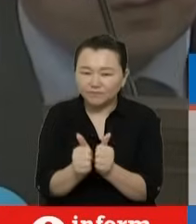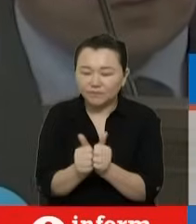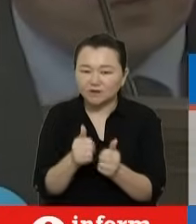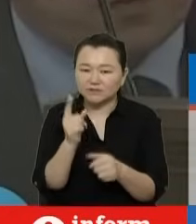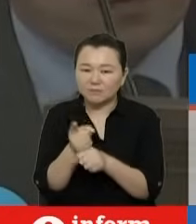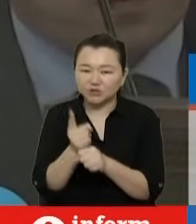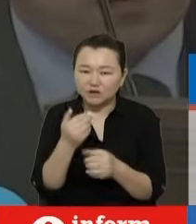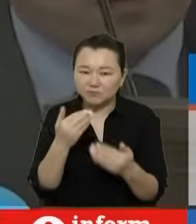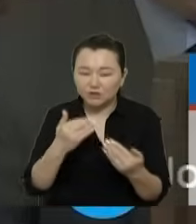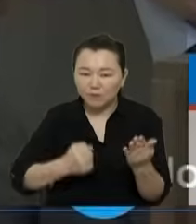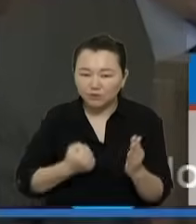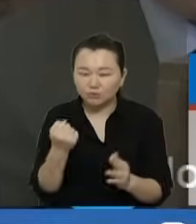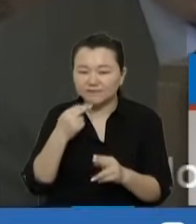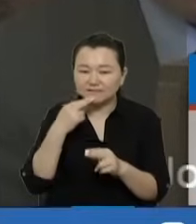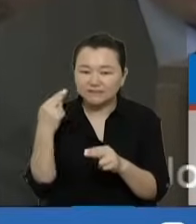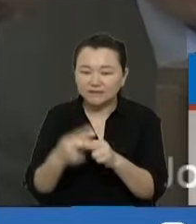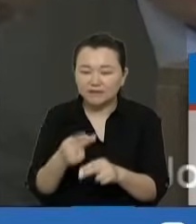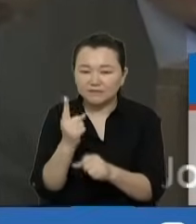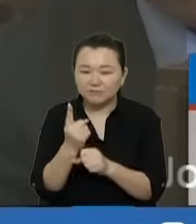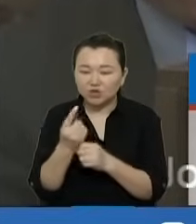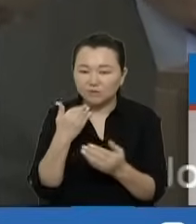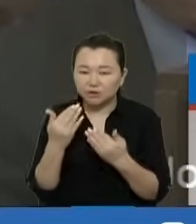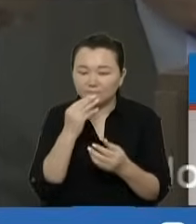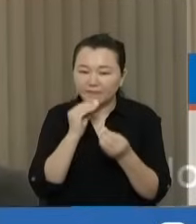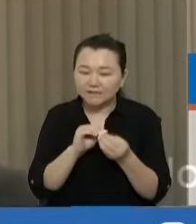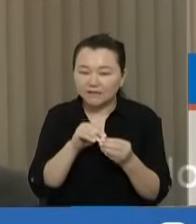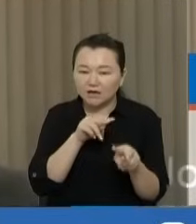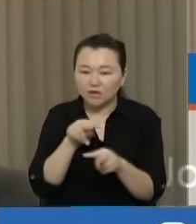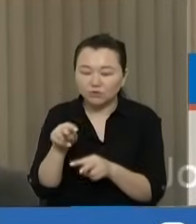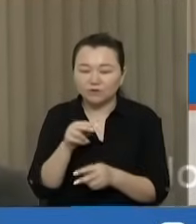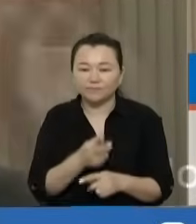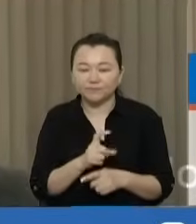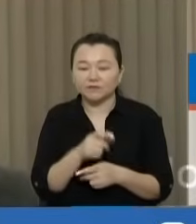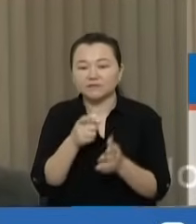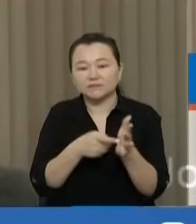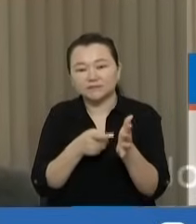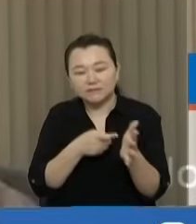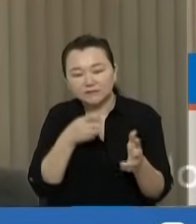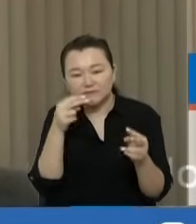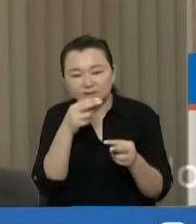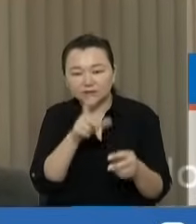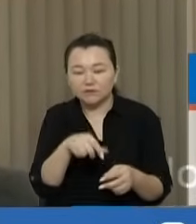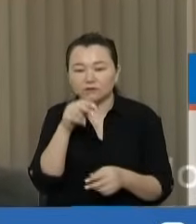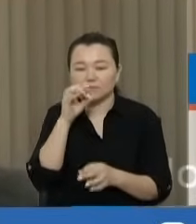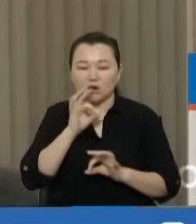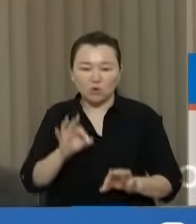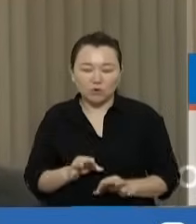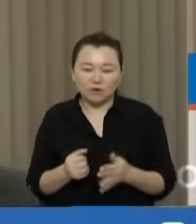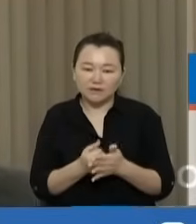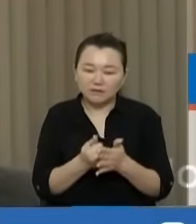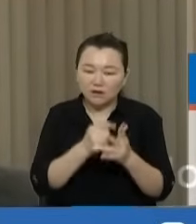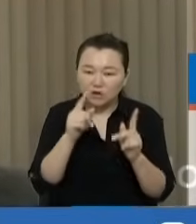подругами, с сестрами. Она постоянно находится под его контролем. После допроса свидетелей сторона гособвинения ходатайствовала